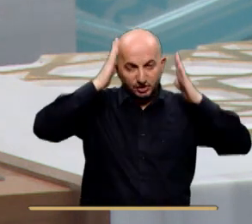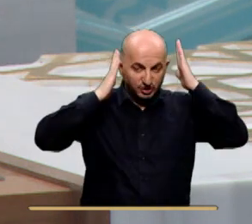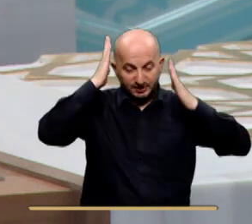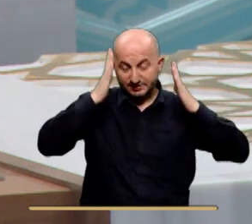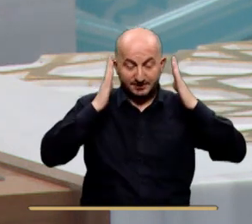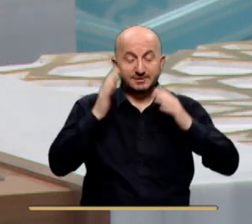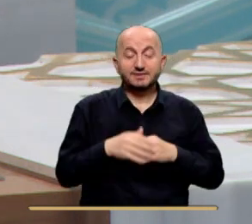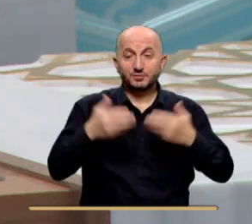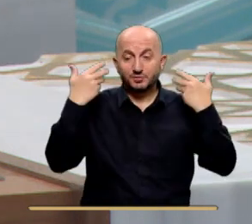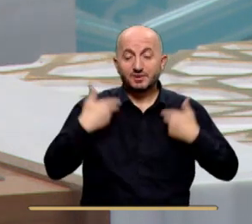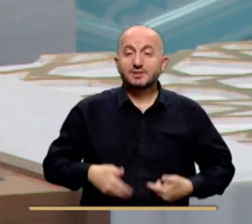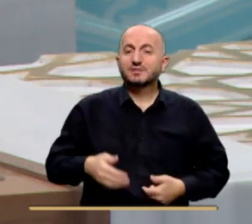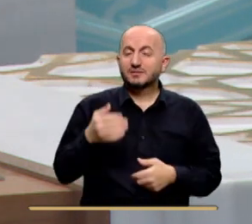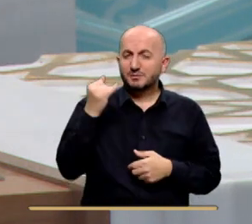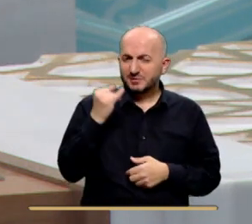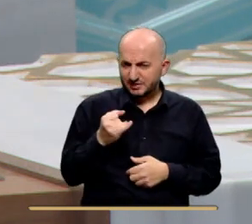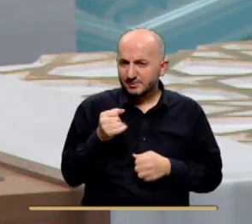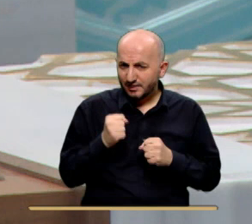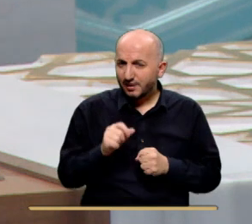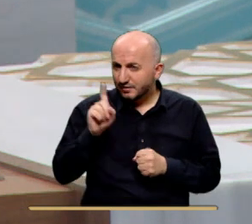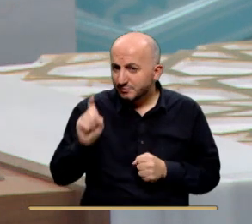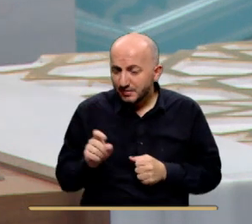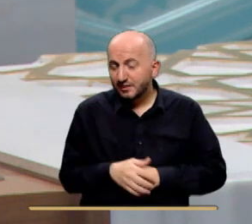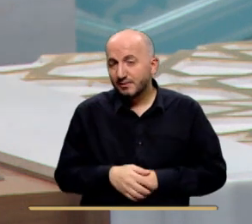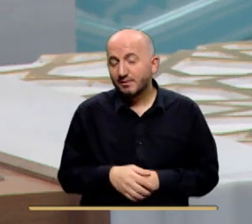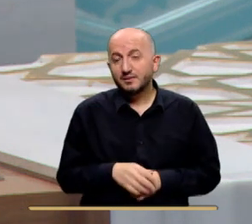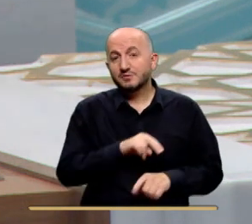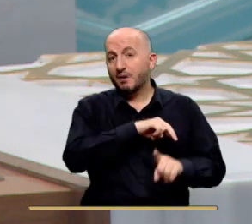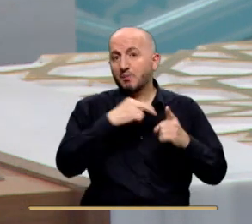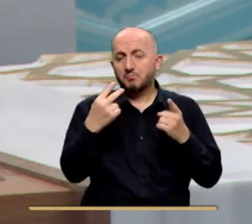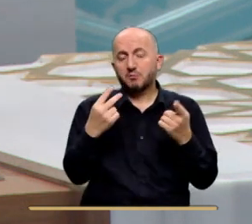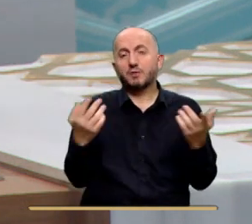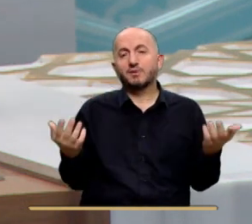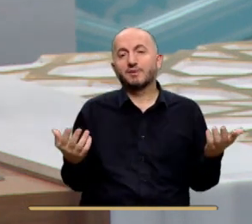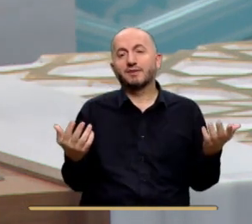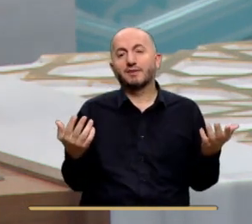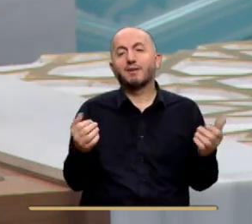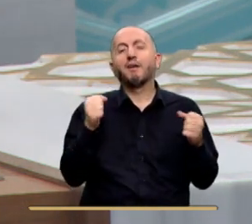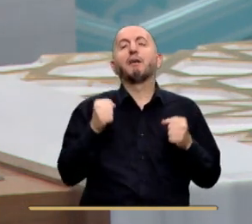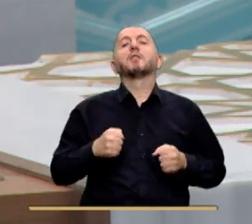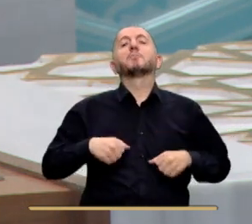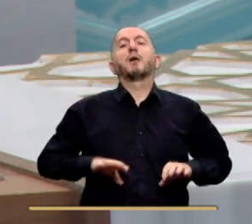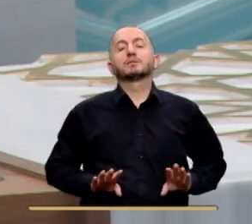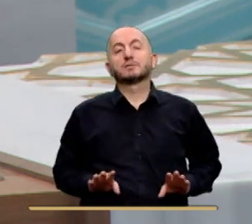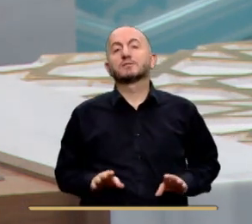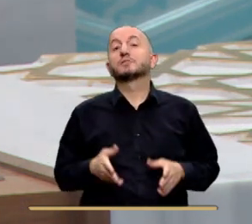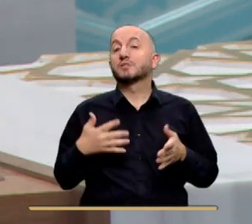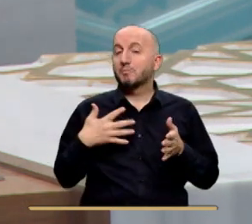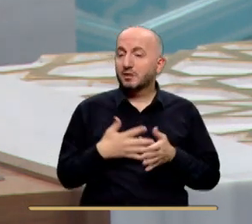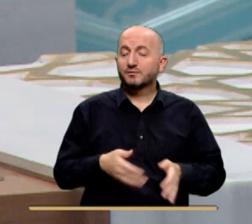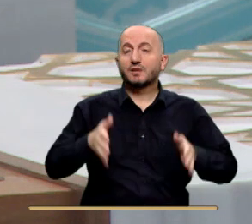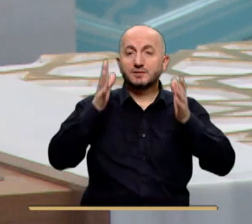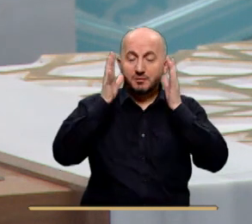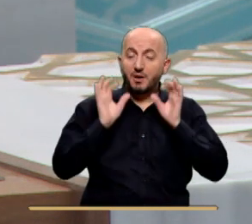yıkansanız üzerinizde, vücudunuzda kir kalır mı? Sahabe-i kiram diyor ki, ya Resulallah, kalmaz. İşte beş vakit